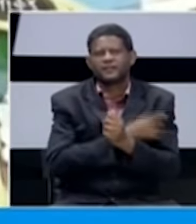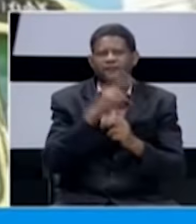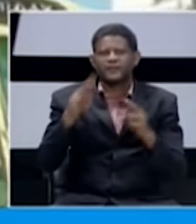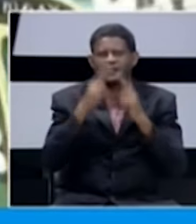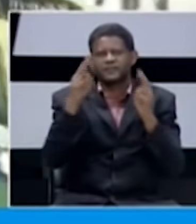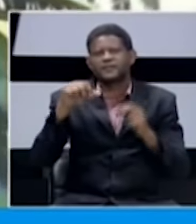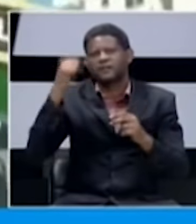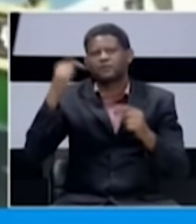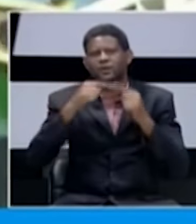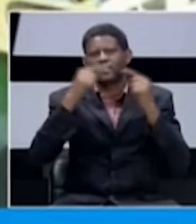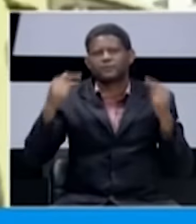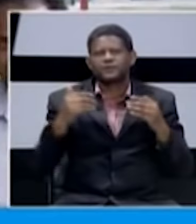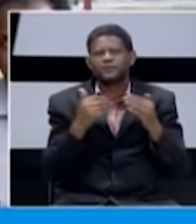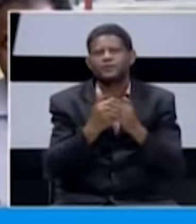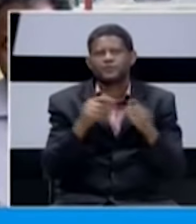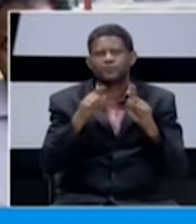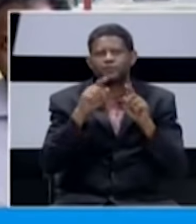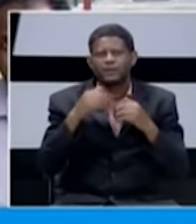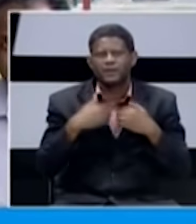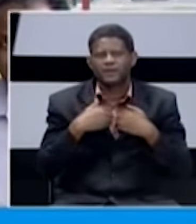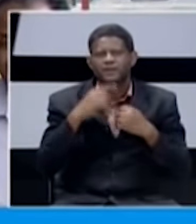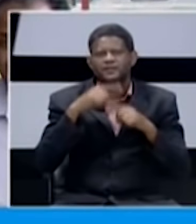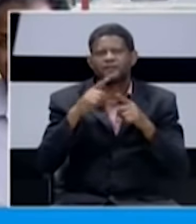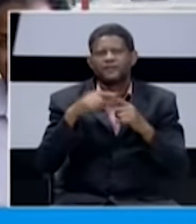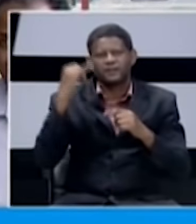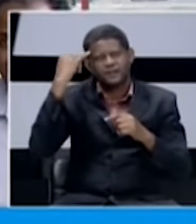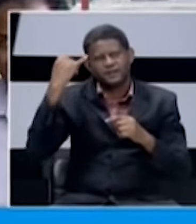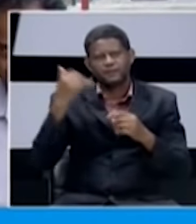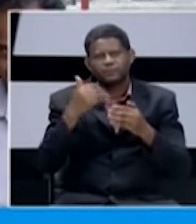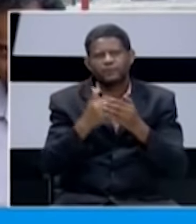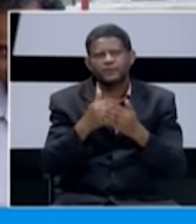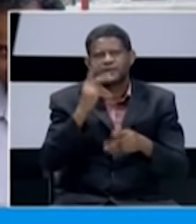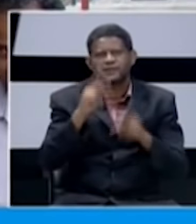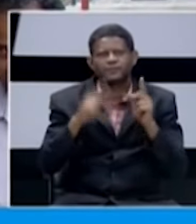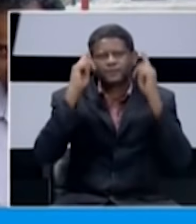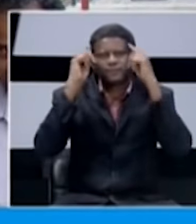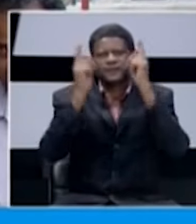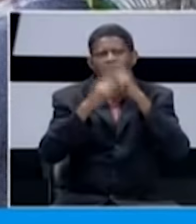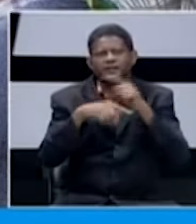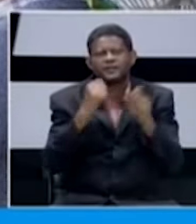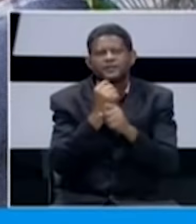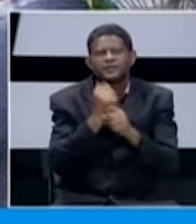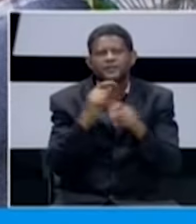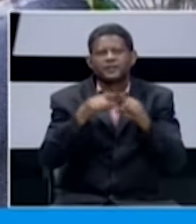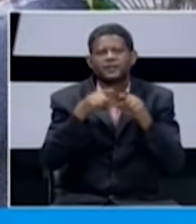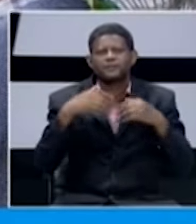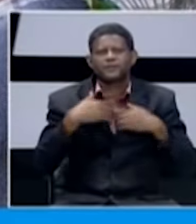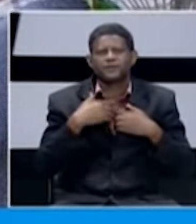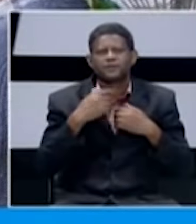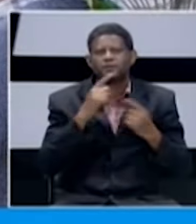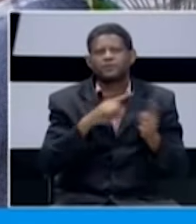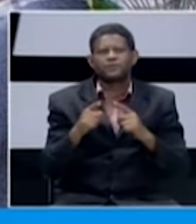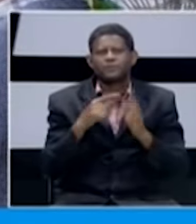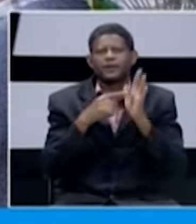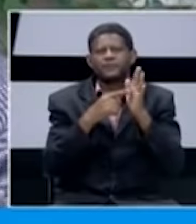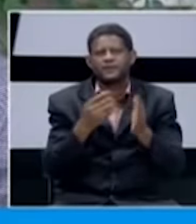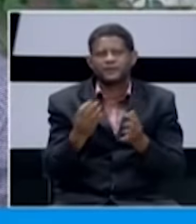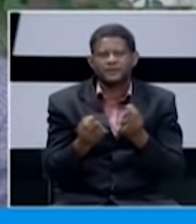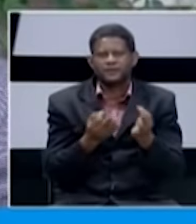ካልኦትን ተቃውሞታት ይበፅሖ ብምህላው ዝተፈላለዩ ሓሳባት ብምቕራብ ህዝቢ ንምድንጋር ይሰርሕ ከም ዘሎ እውን ብኣብነት